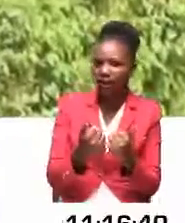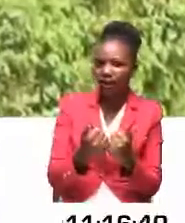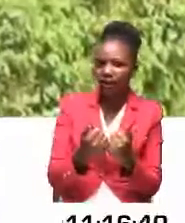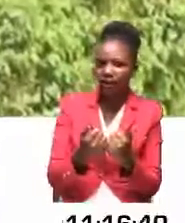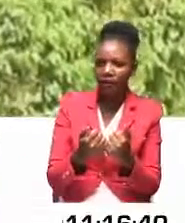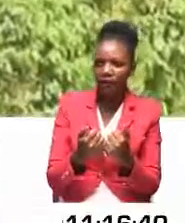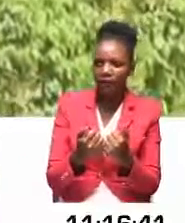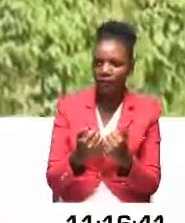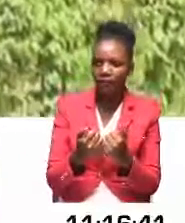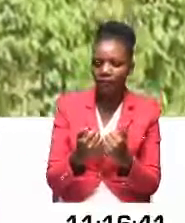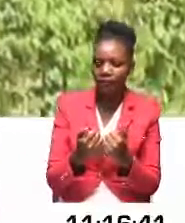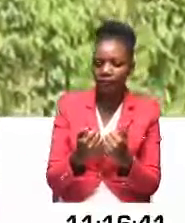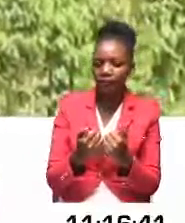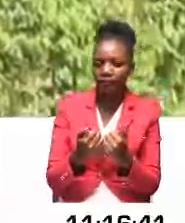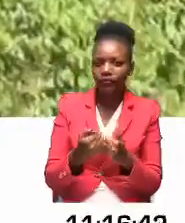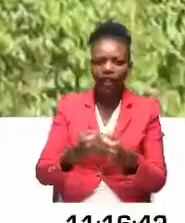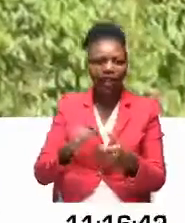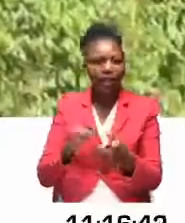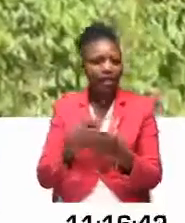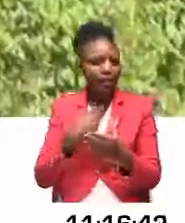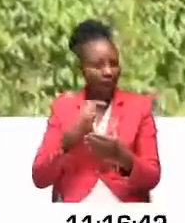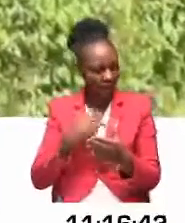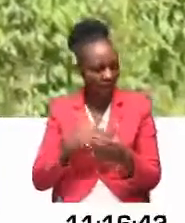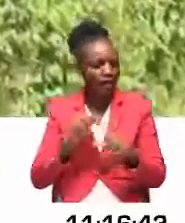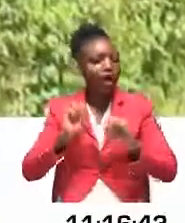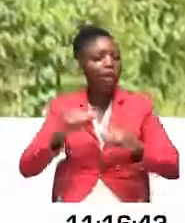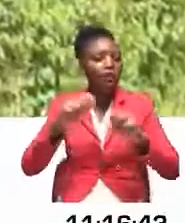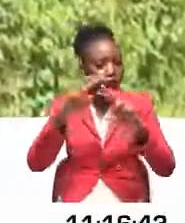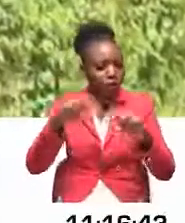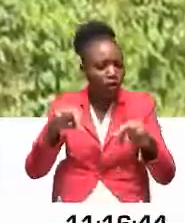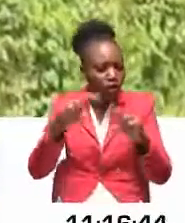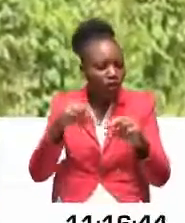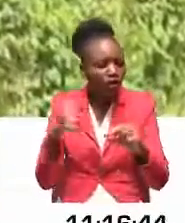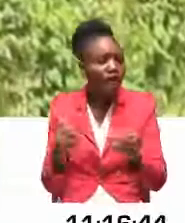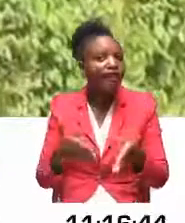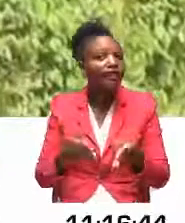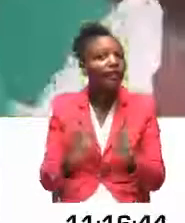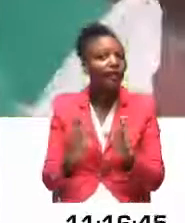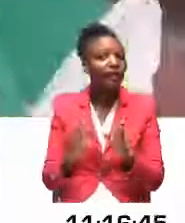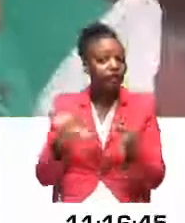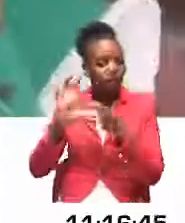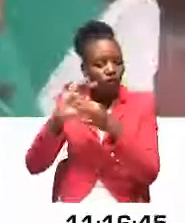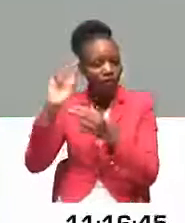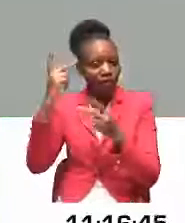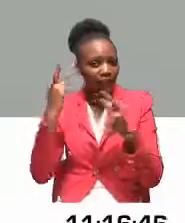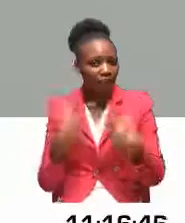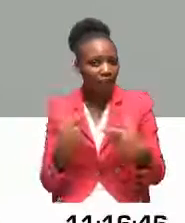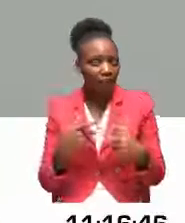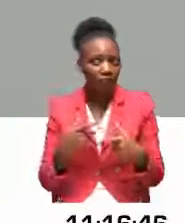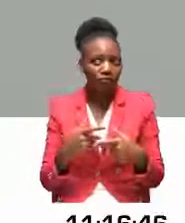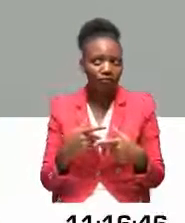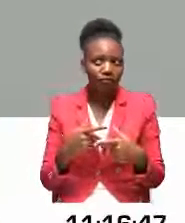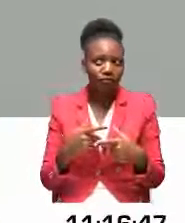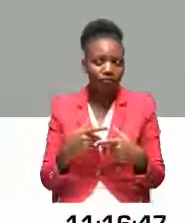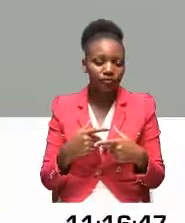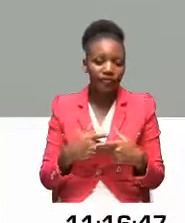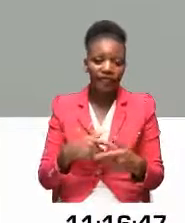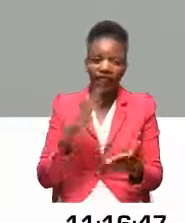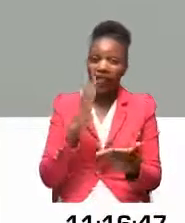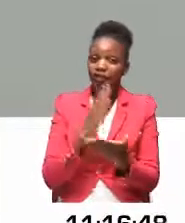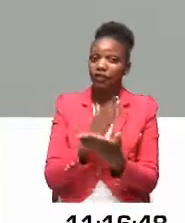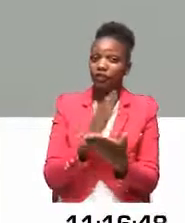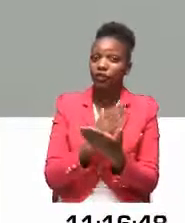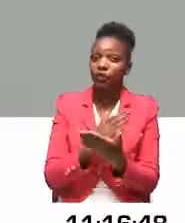kitu wefanya wangetafuta njia ya kuleta wananchi pamoja kwanza isiku bbi itumika kudivide W ni Rasmi ku kitumbua Cha mchakato mzima